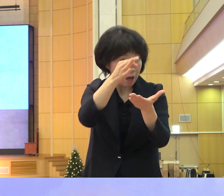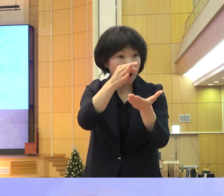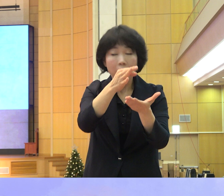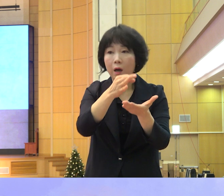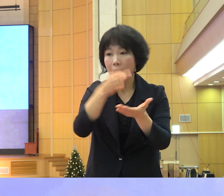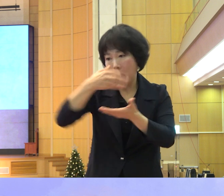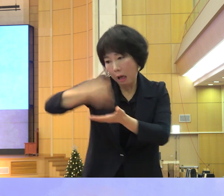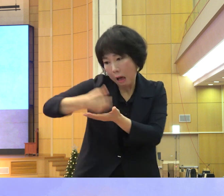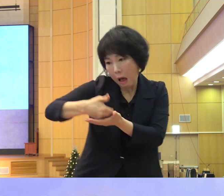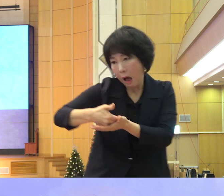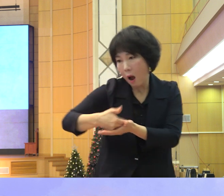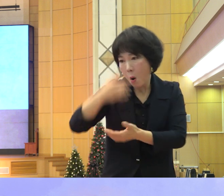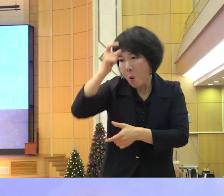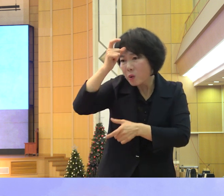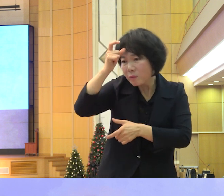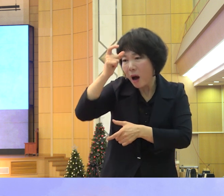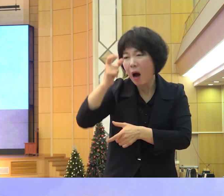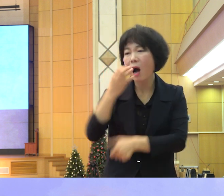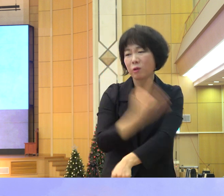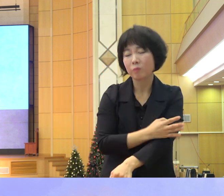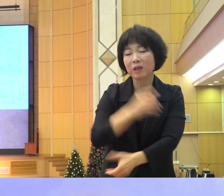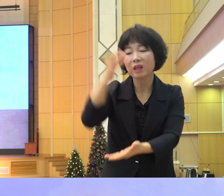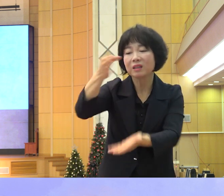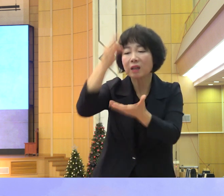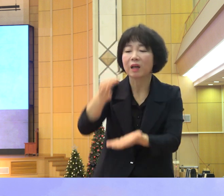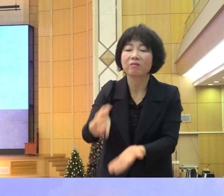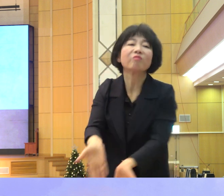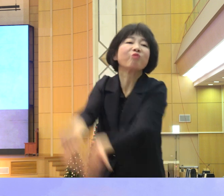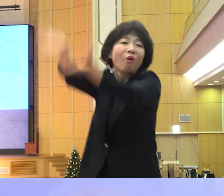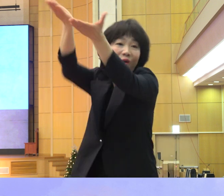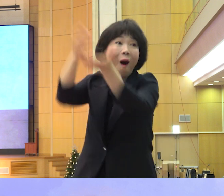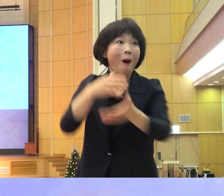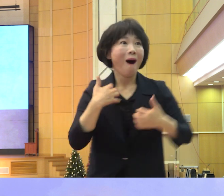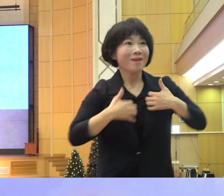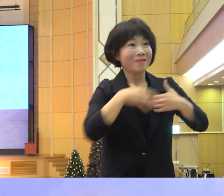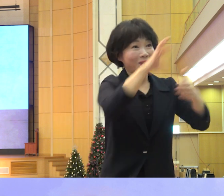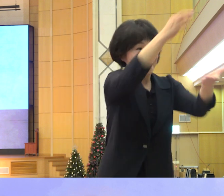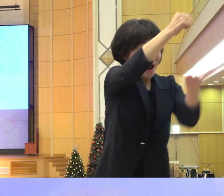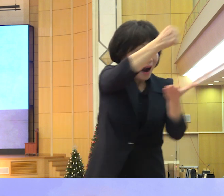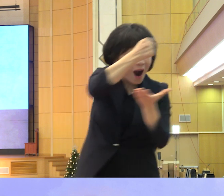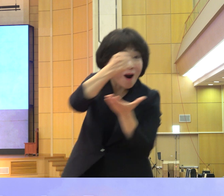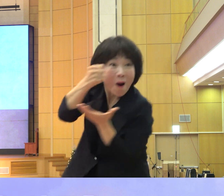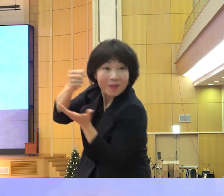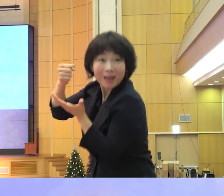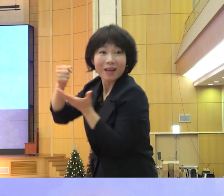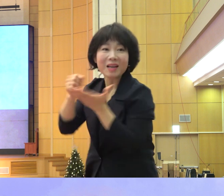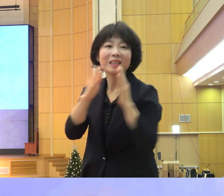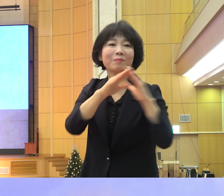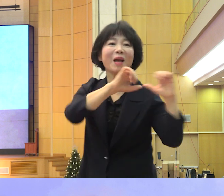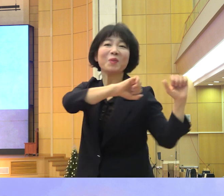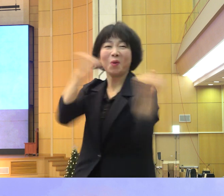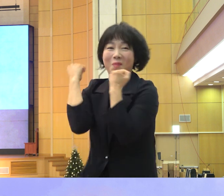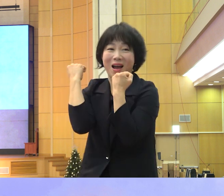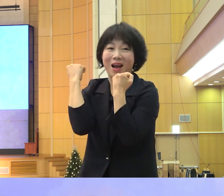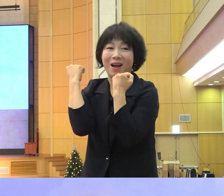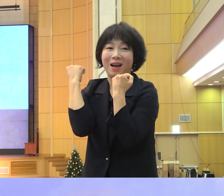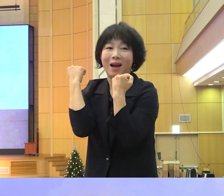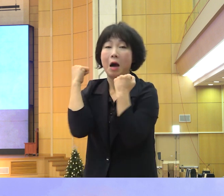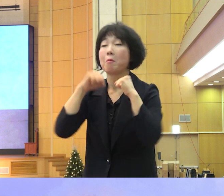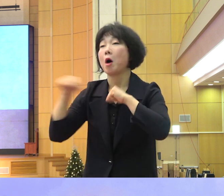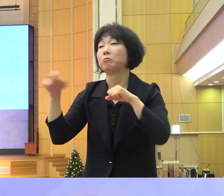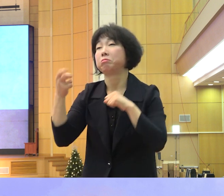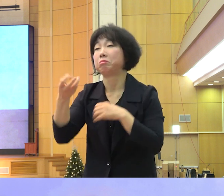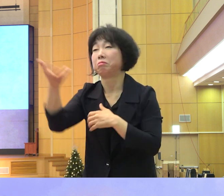생각나서 천부여 의지 없어서 손들고 옵니다 하고 울면서 돌아오지 않아요? 그게